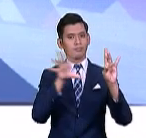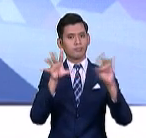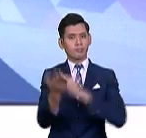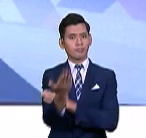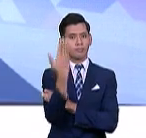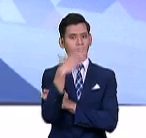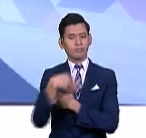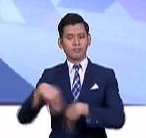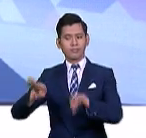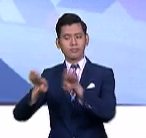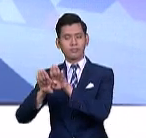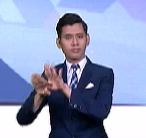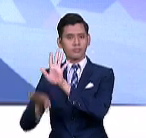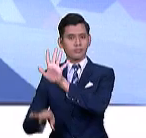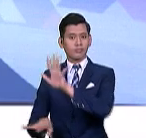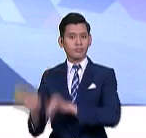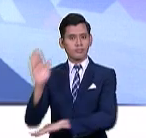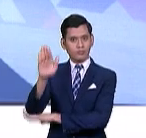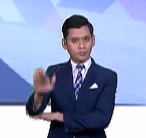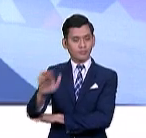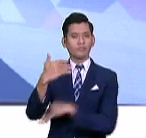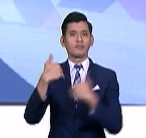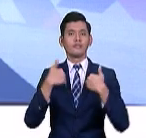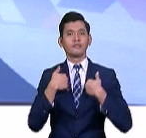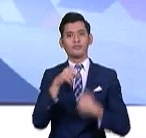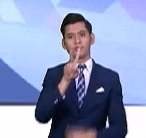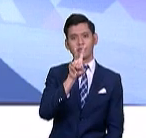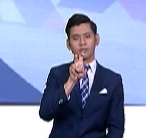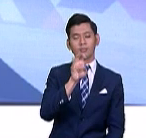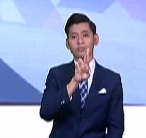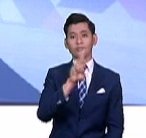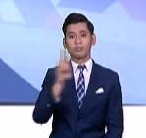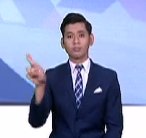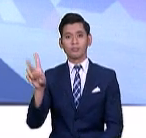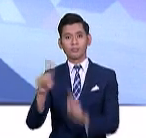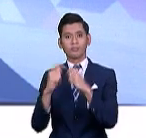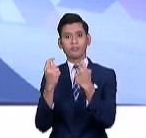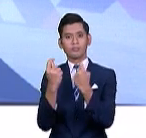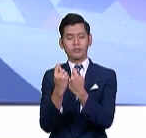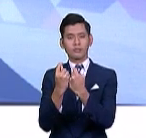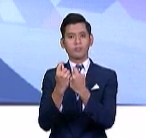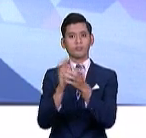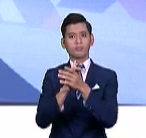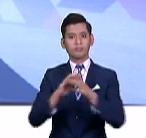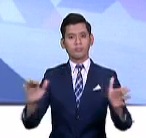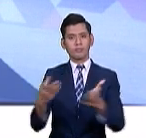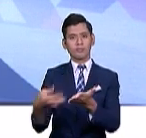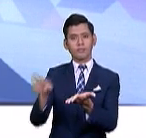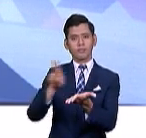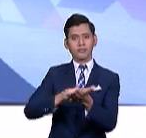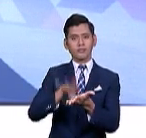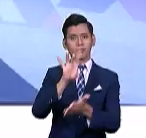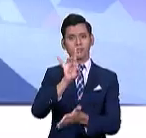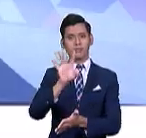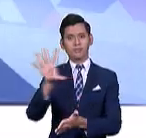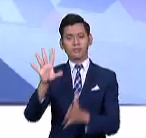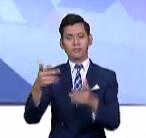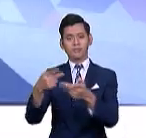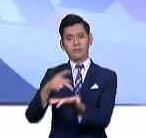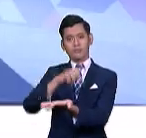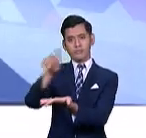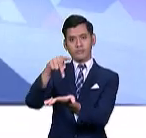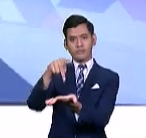ditutup tepat 5 petang, melibatkan lebih 20,000 pasukan keselamatan berdaftar di 85 pusat